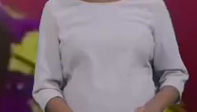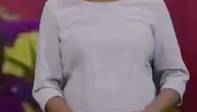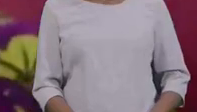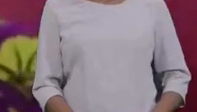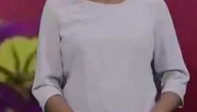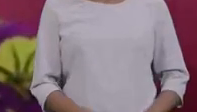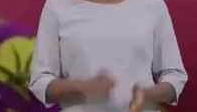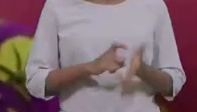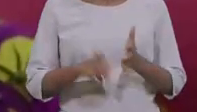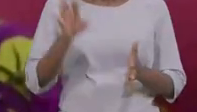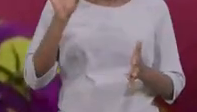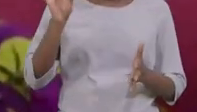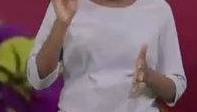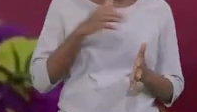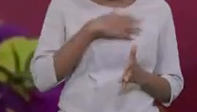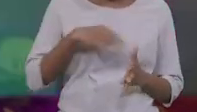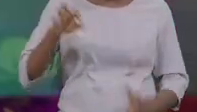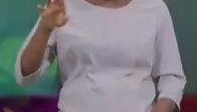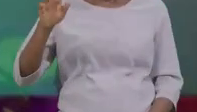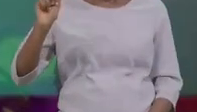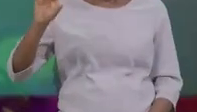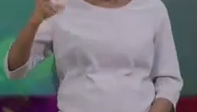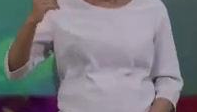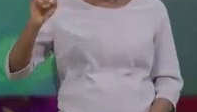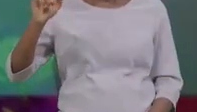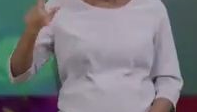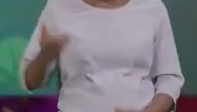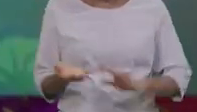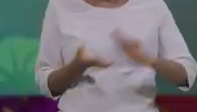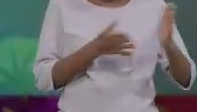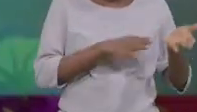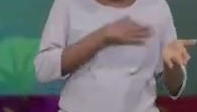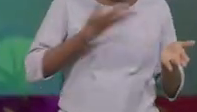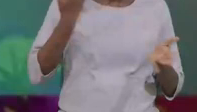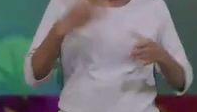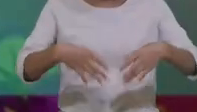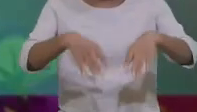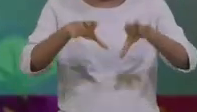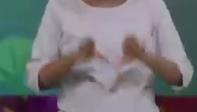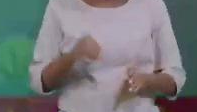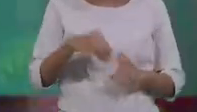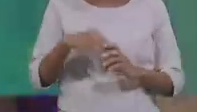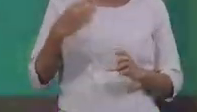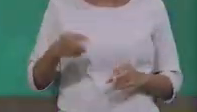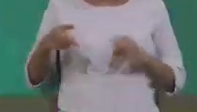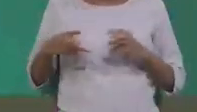verset 19, Rachel mourut. Et elle fut enterrée sur le